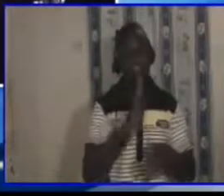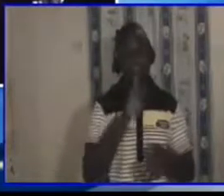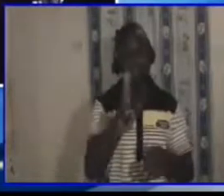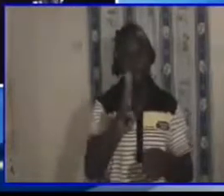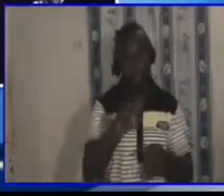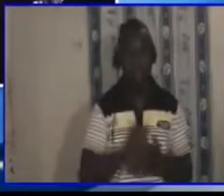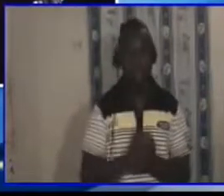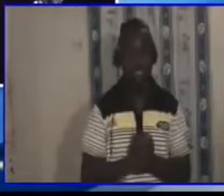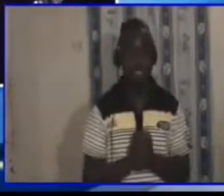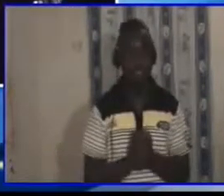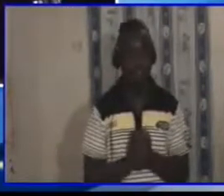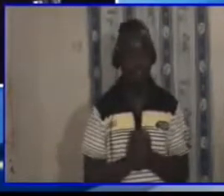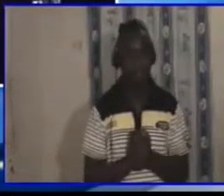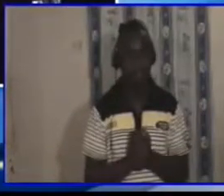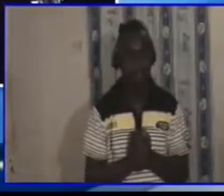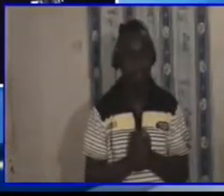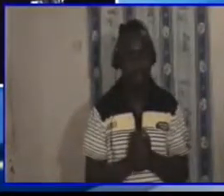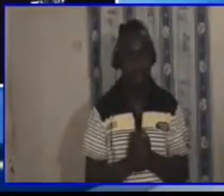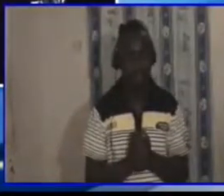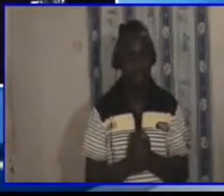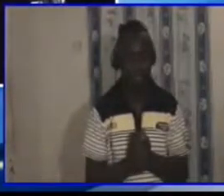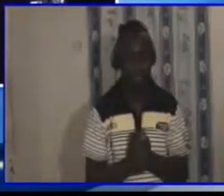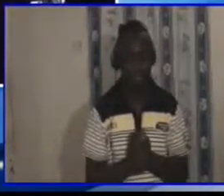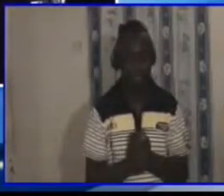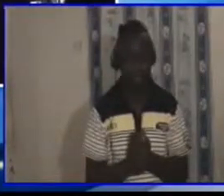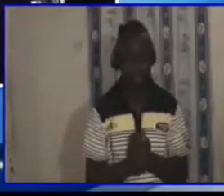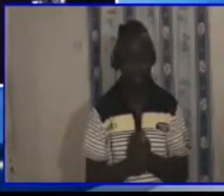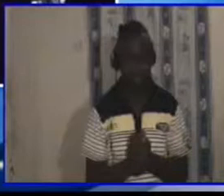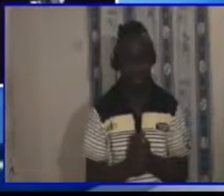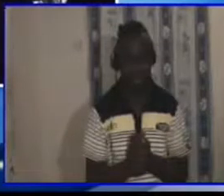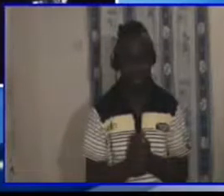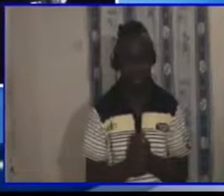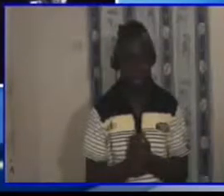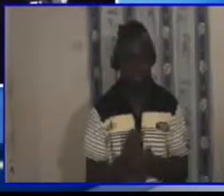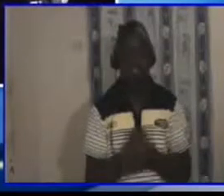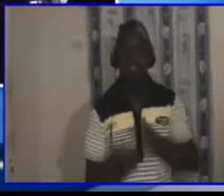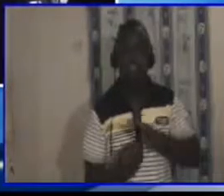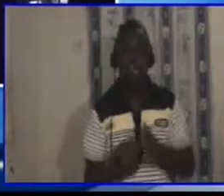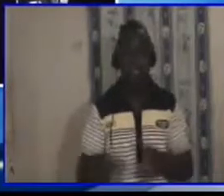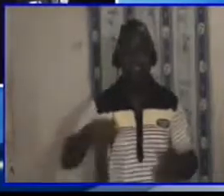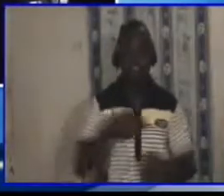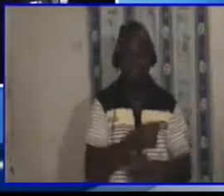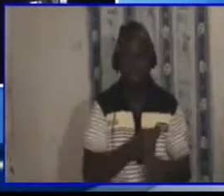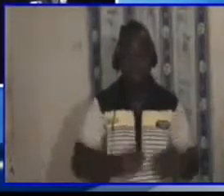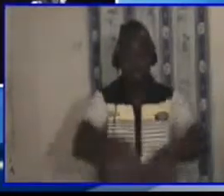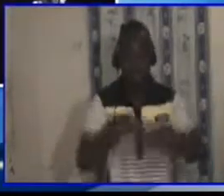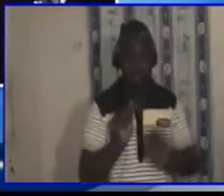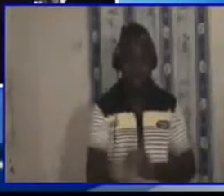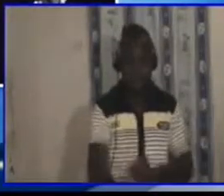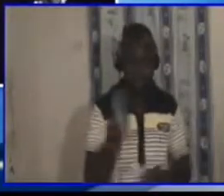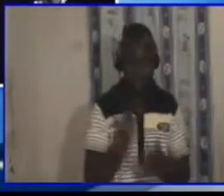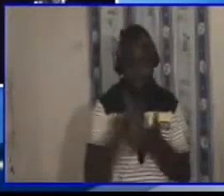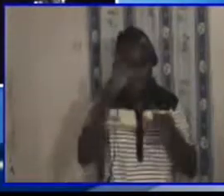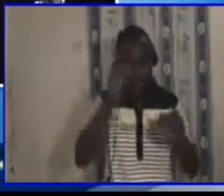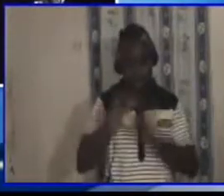la vita eterna è questa la verità possiamo trovare o esistono delle